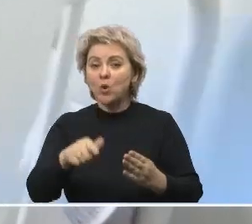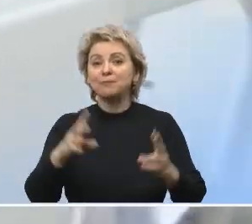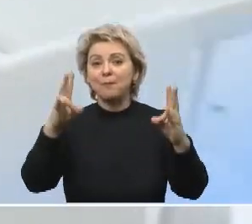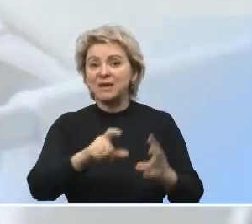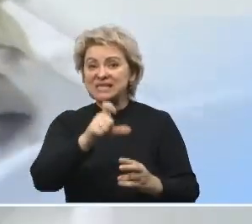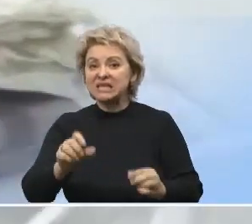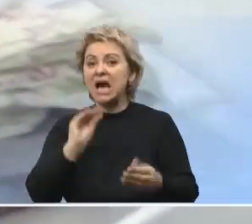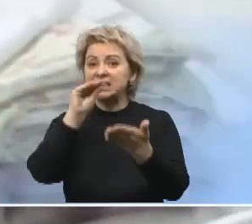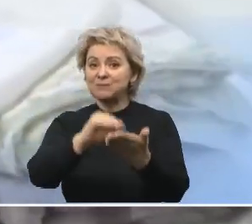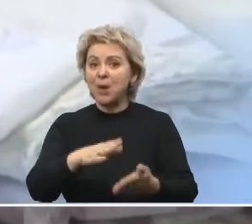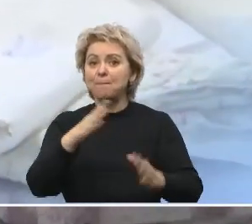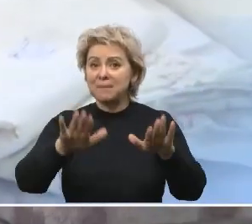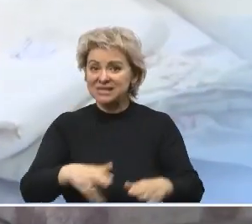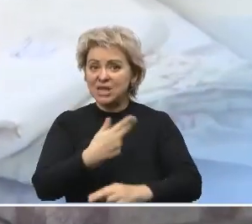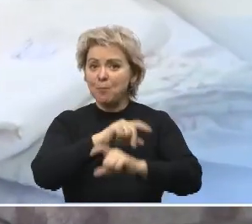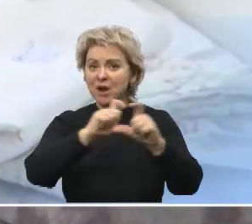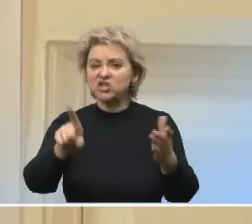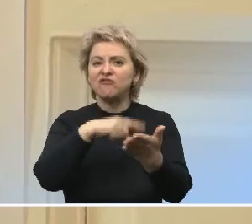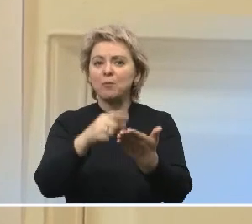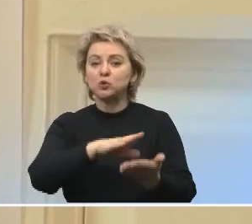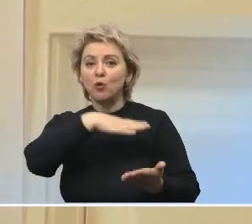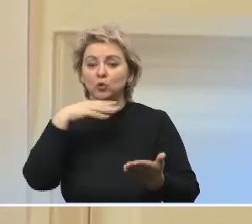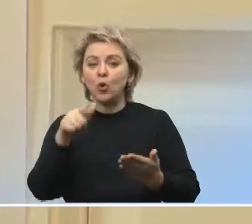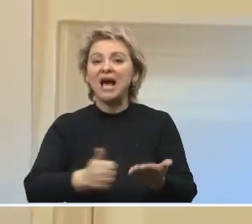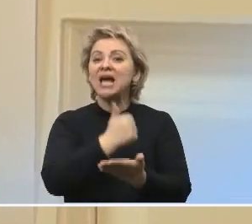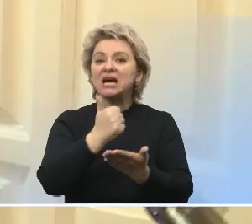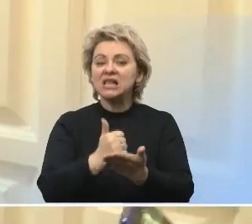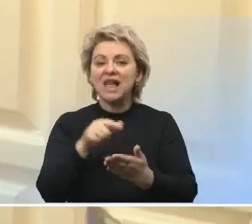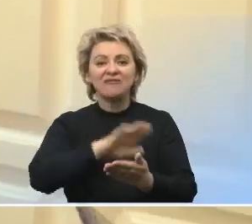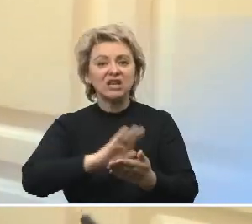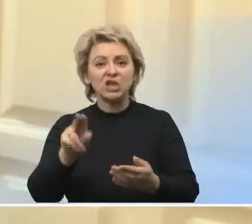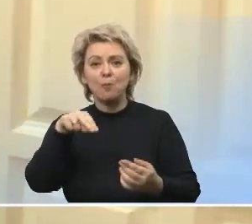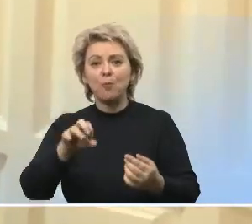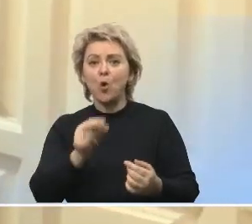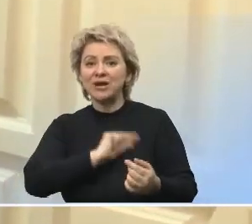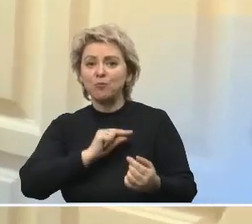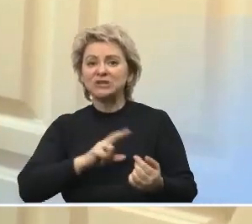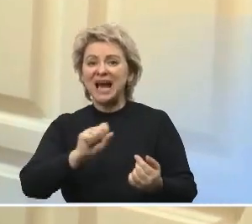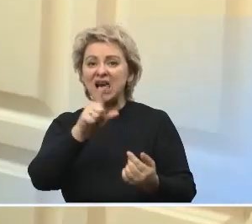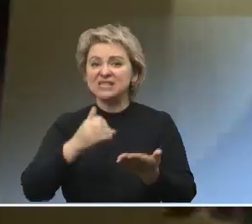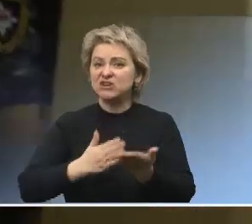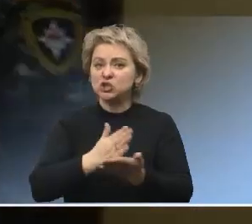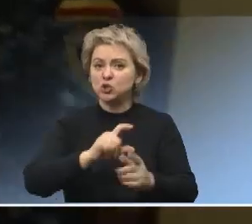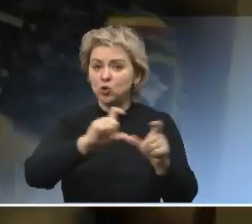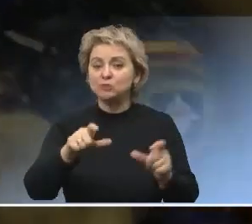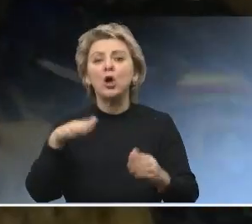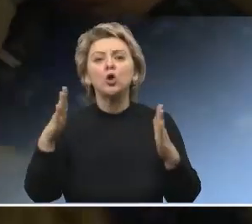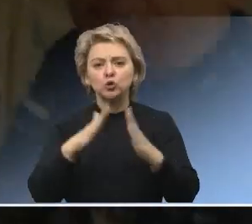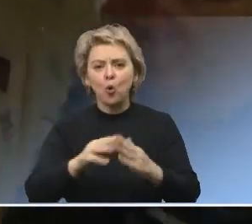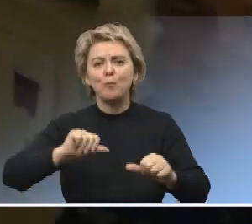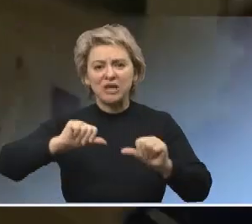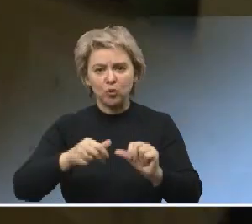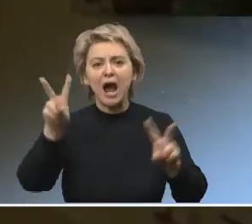пока разместили в местной больнице. Вопросов у них много. И главный даже не по работе газовой службы, ведь, говорят, дом регулярно